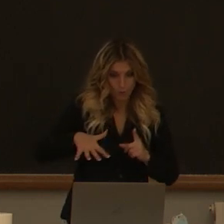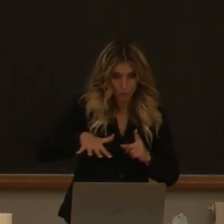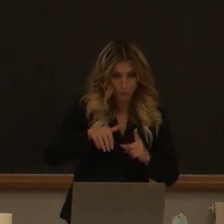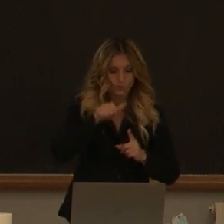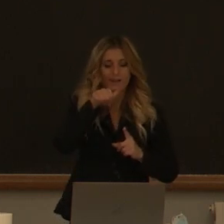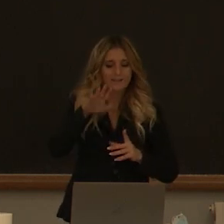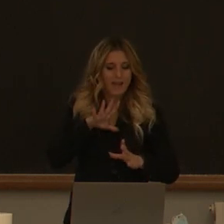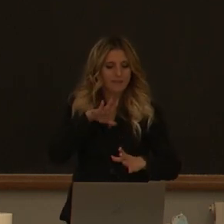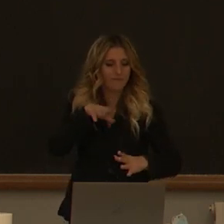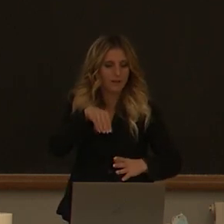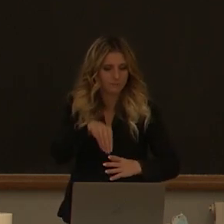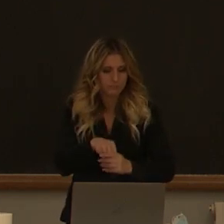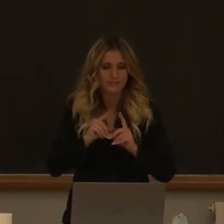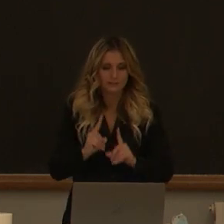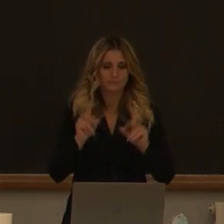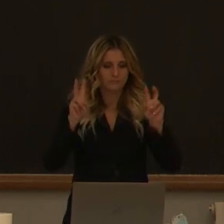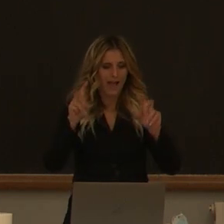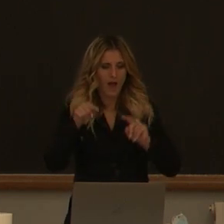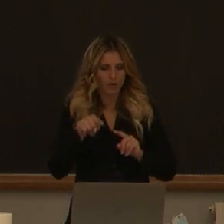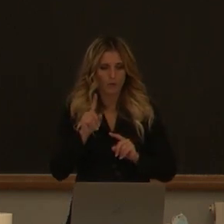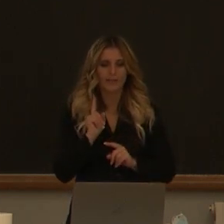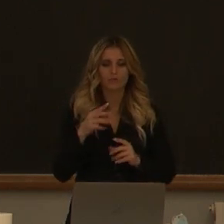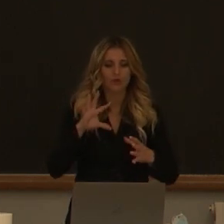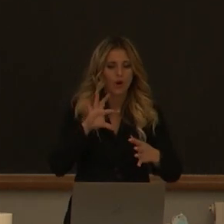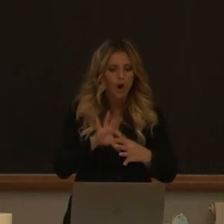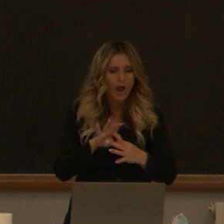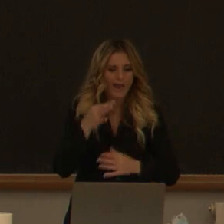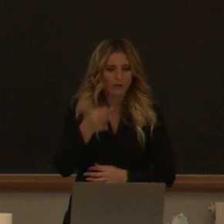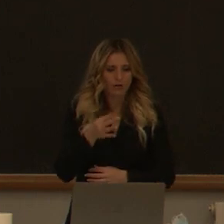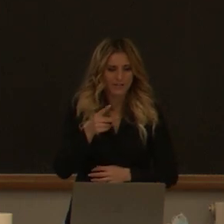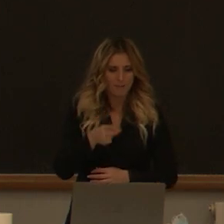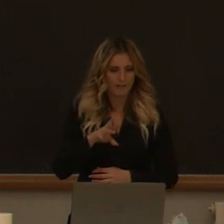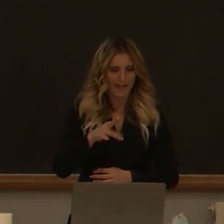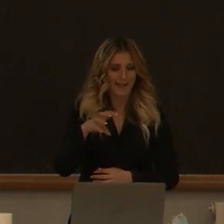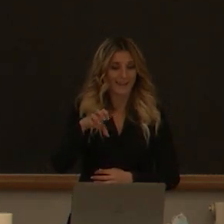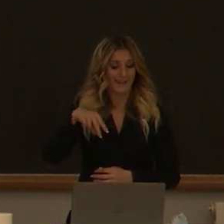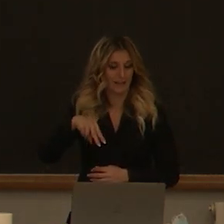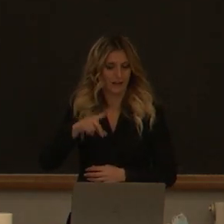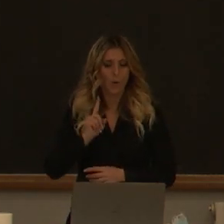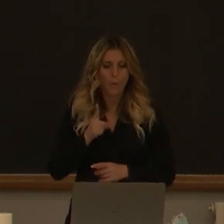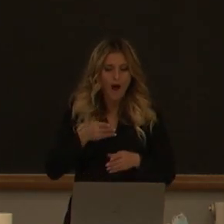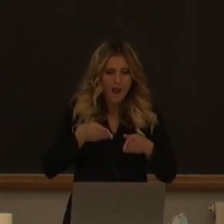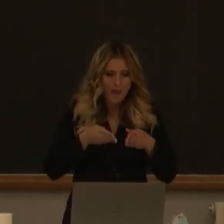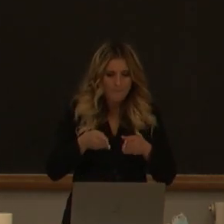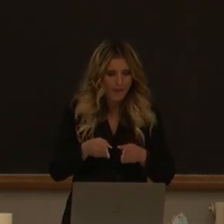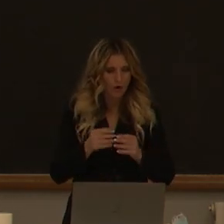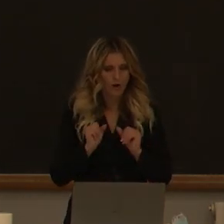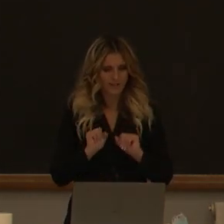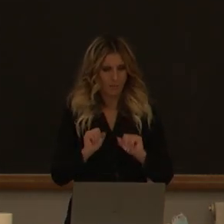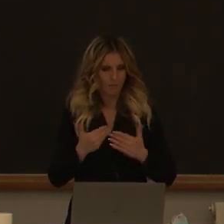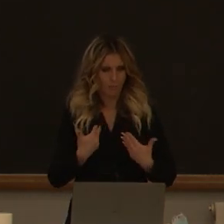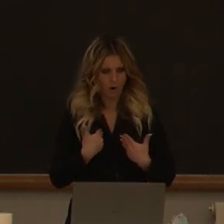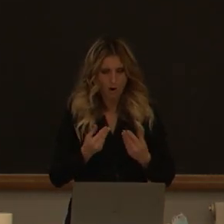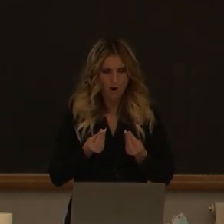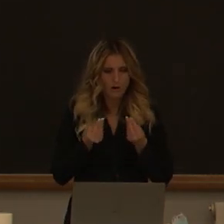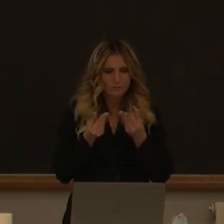ovviamente in quelle che sono le tematiche e le finalità green. Quali sono i percorsi formativi che possono portare, diciamo,